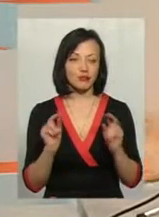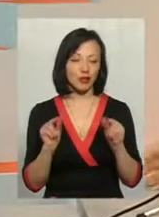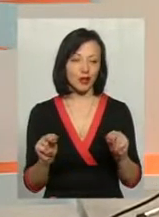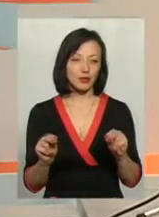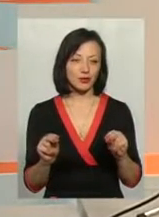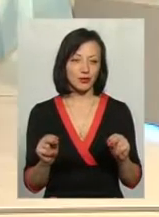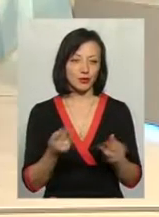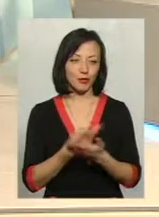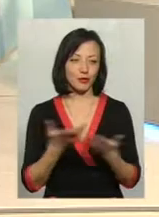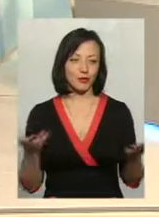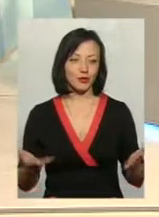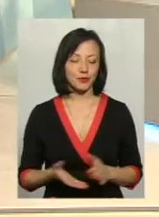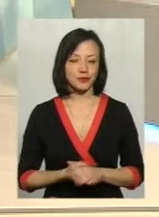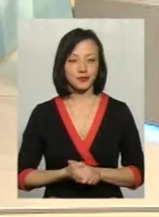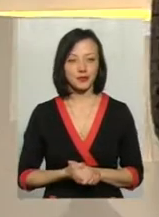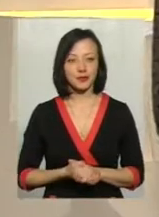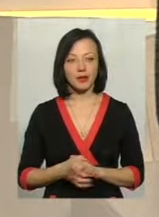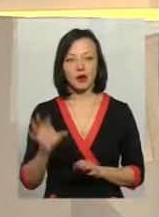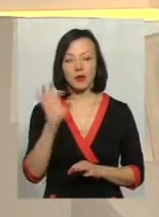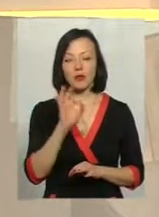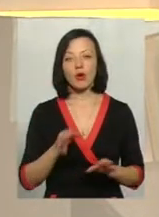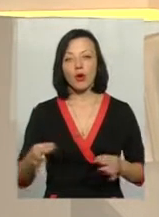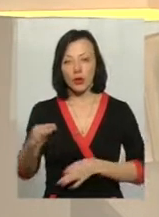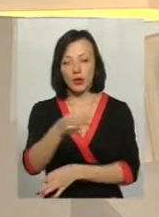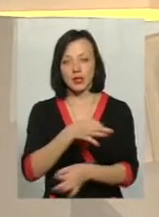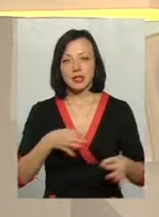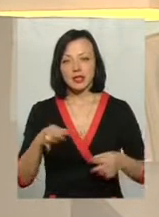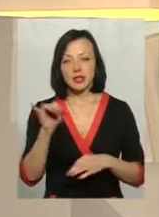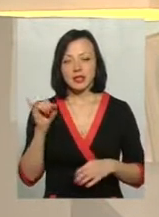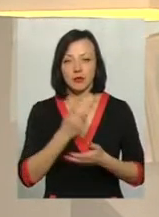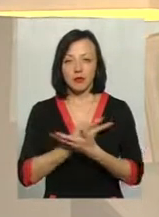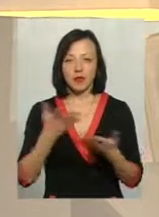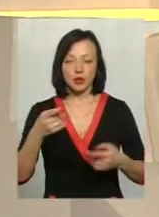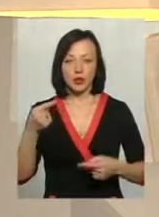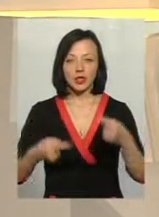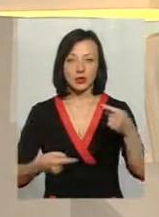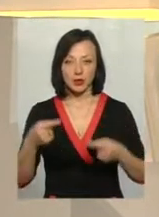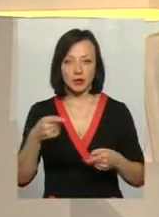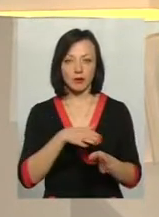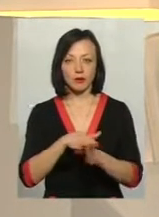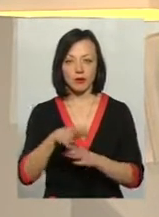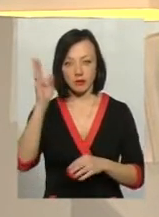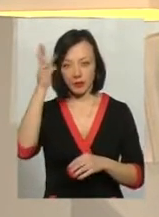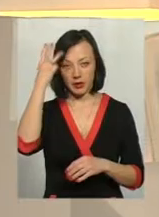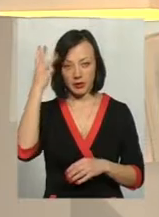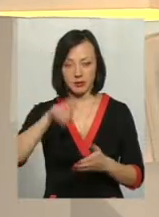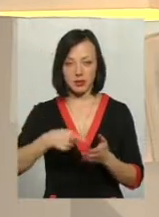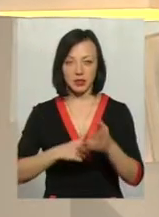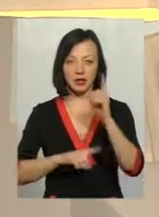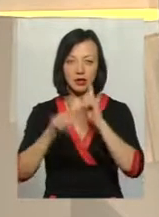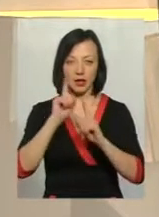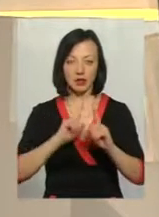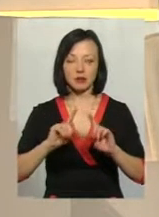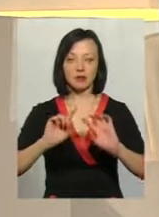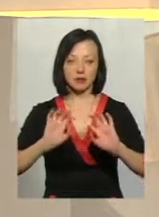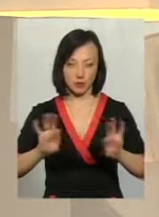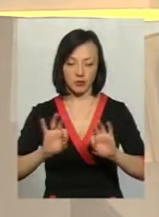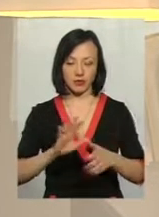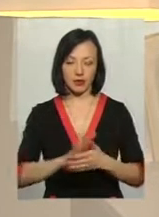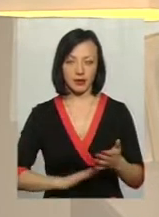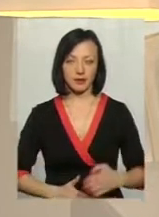чесною, прозорою. Власне, про круглий стіл і публічну дискусію, яка відбулася в Хмельницькій міській раді, у наступному сюжеті.